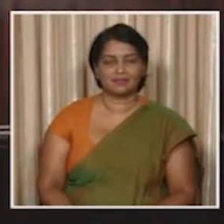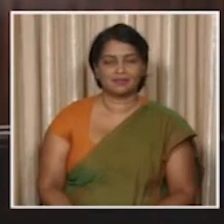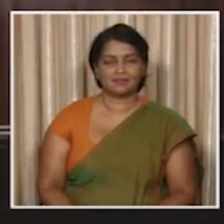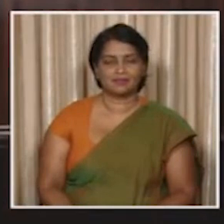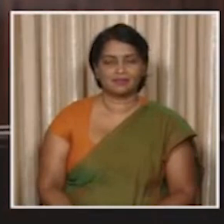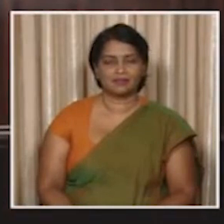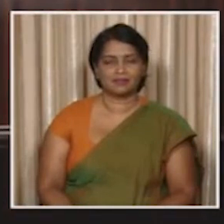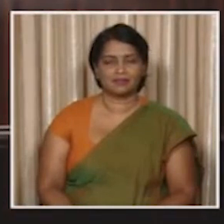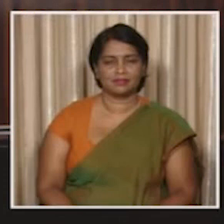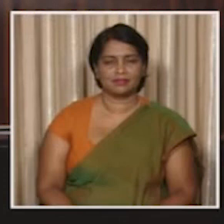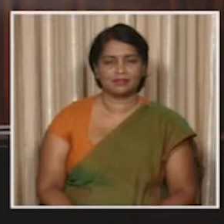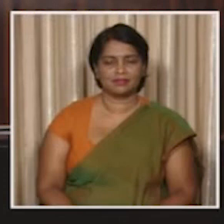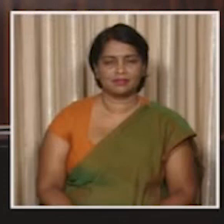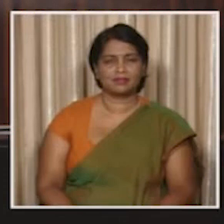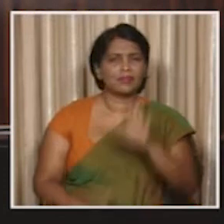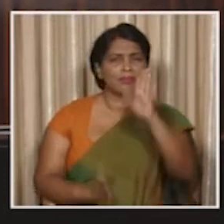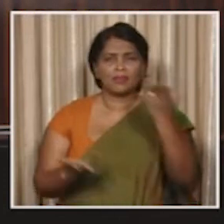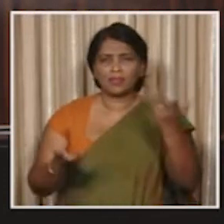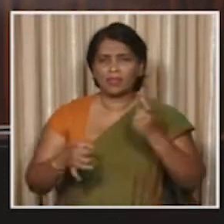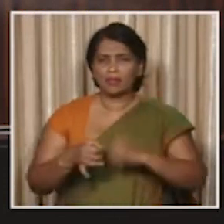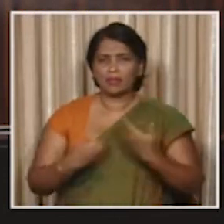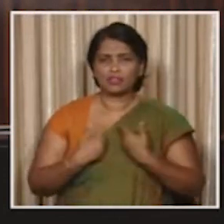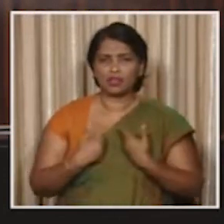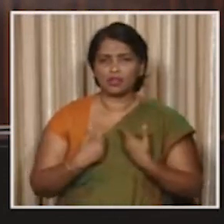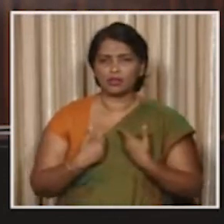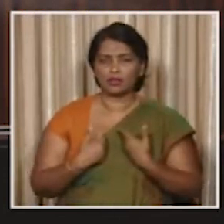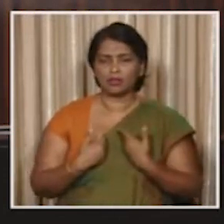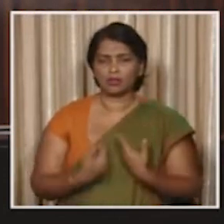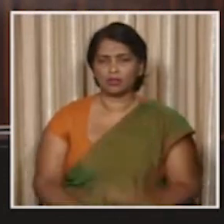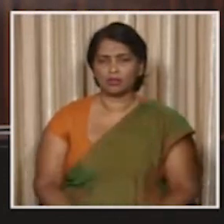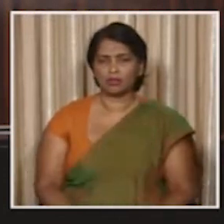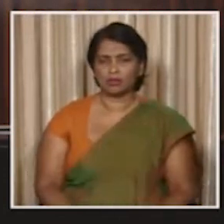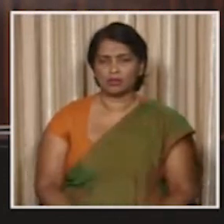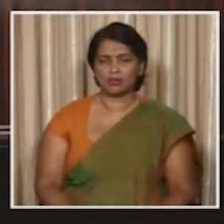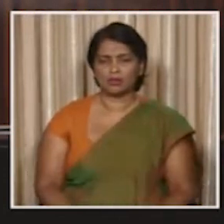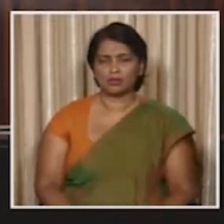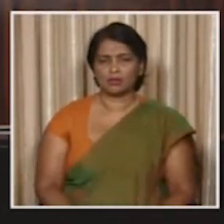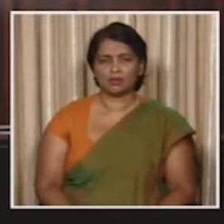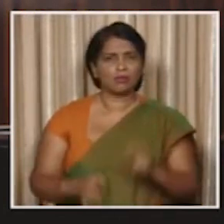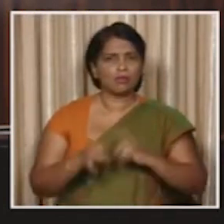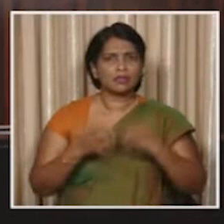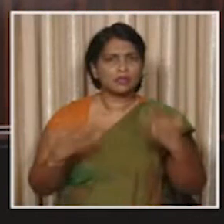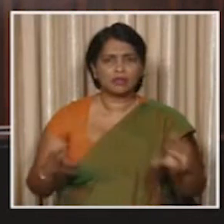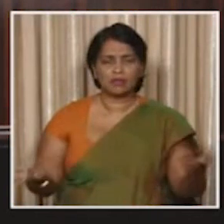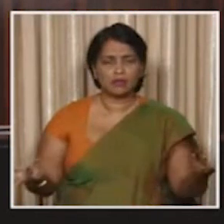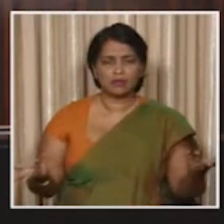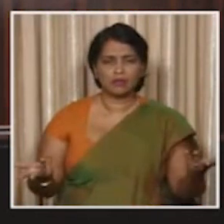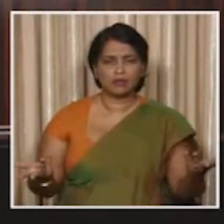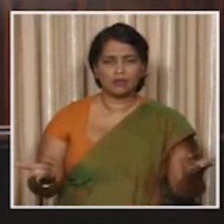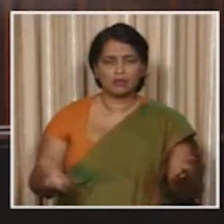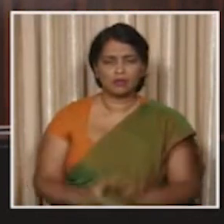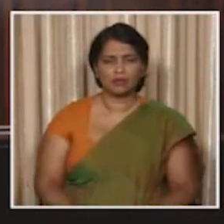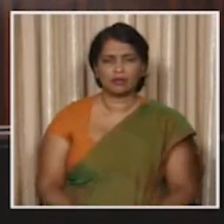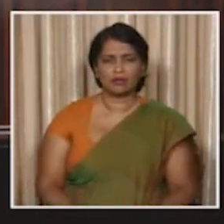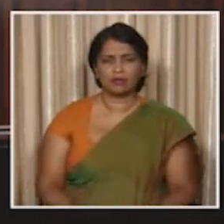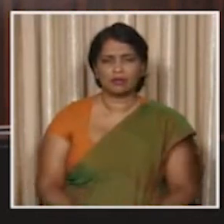ප්‍රශ්න නෑ ඔබතුමා කියවලා ඉවරයි මේ මේ න්‍යාය පත්‍රය ඉදිරිපත් කරන ප්‍රශ්න ඉවර නැහැ ප්‍රශ්න නැහැ මේ දීපු ප්‍රශ්න ඉවර ඔබතුමා